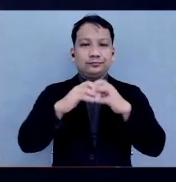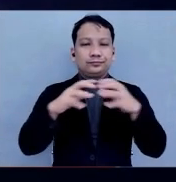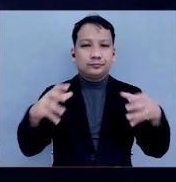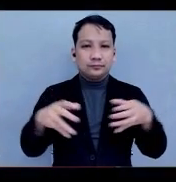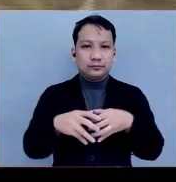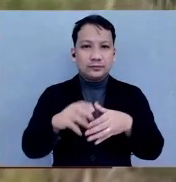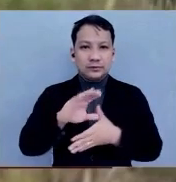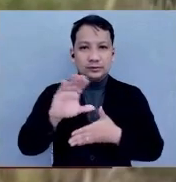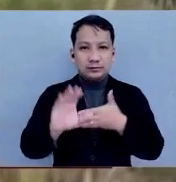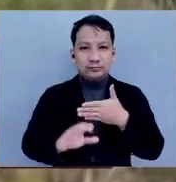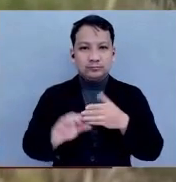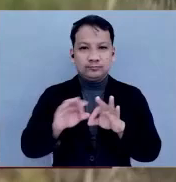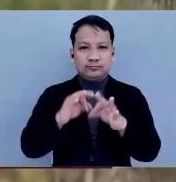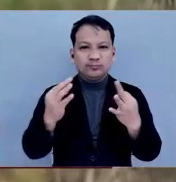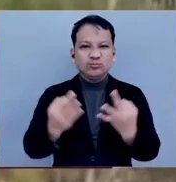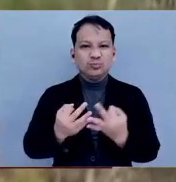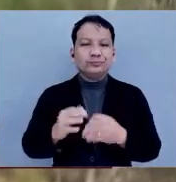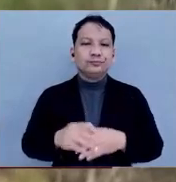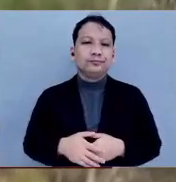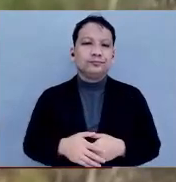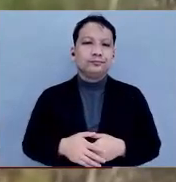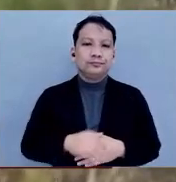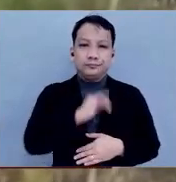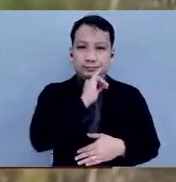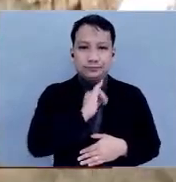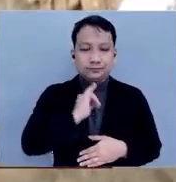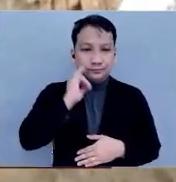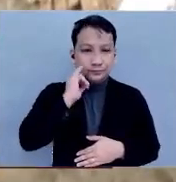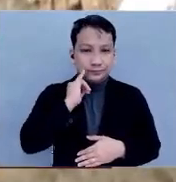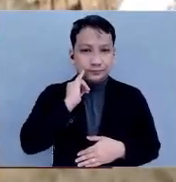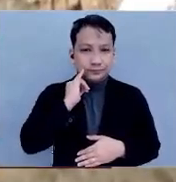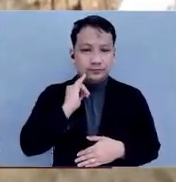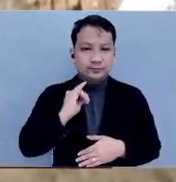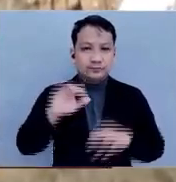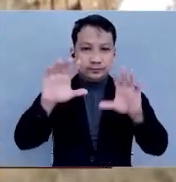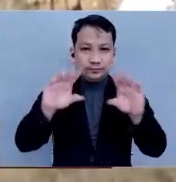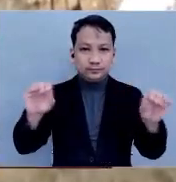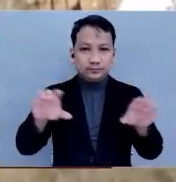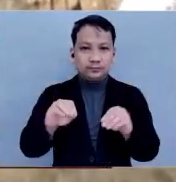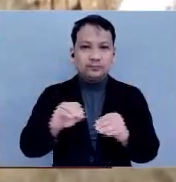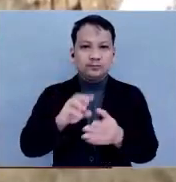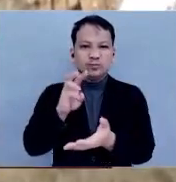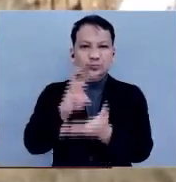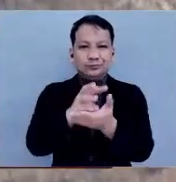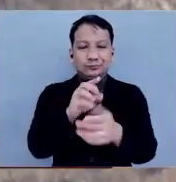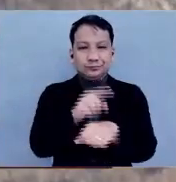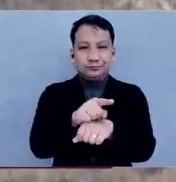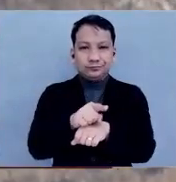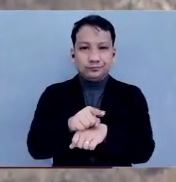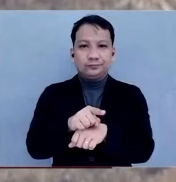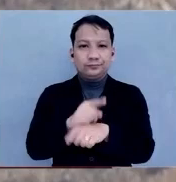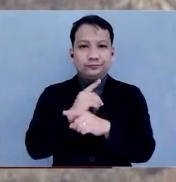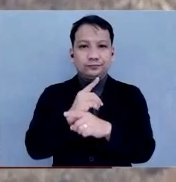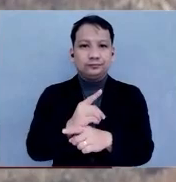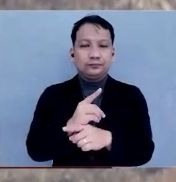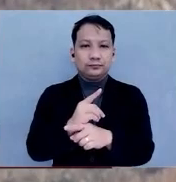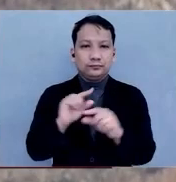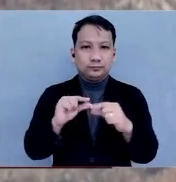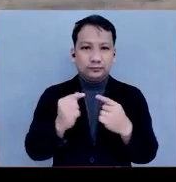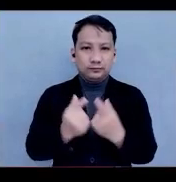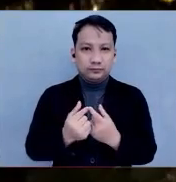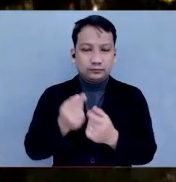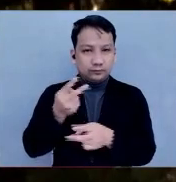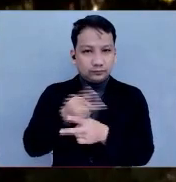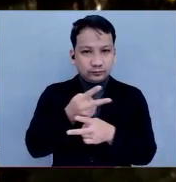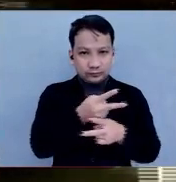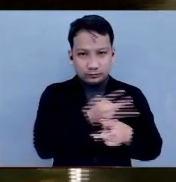pamilya. Sa Israel-Lebanon border naman, nakapwesto pa rin ang mga tangke ng Israel Defense Force. Todo bantay na rin sila.